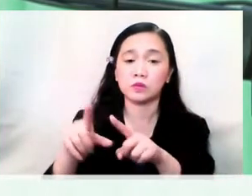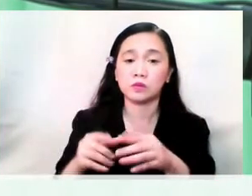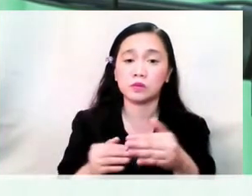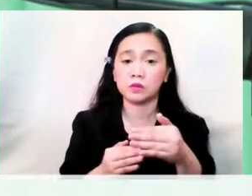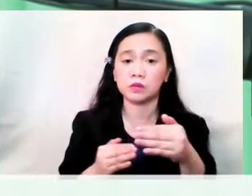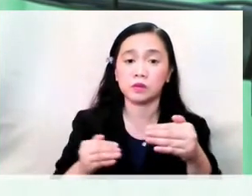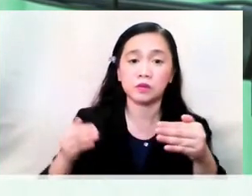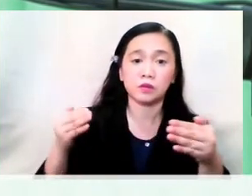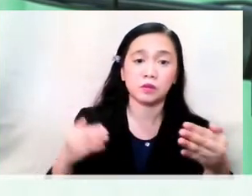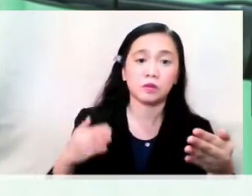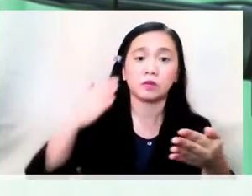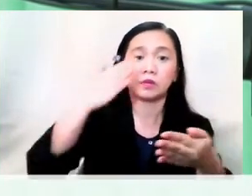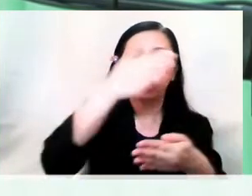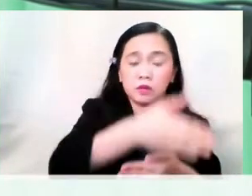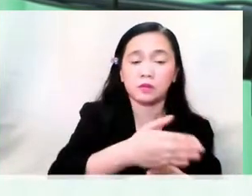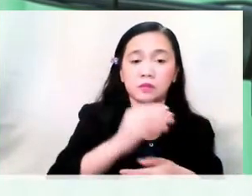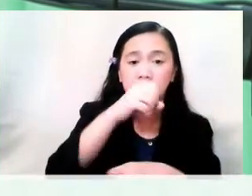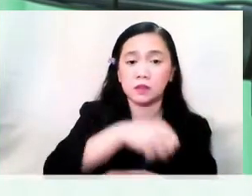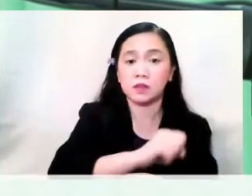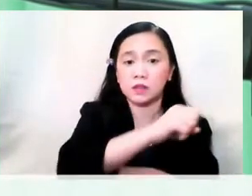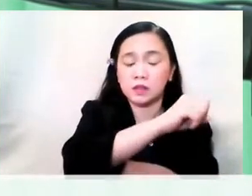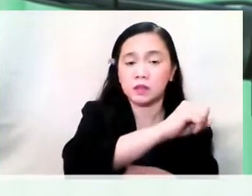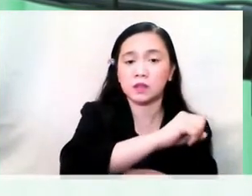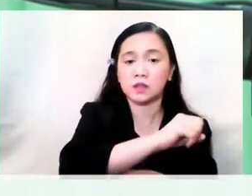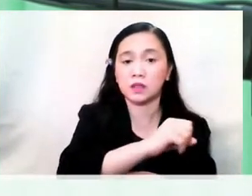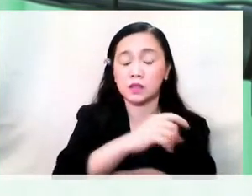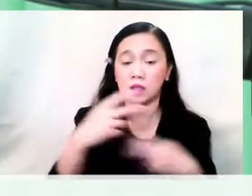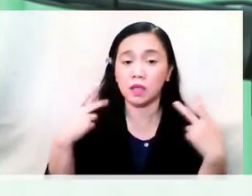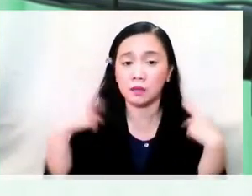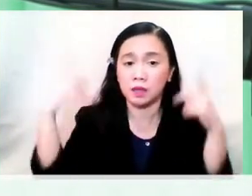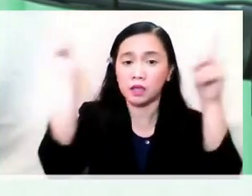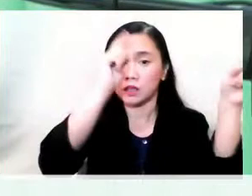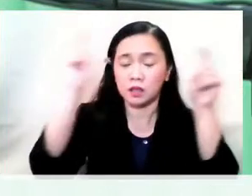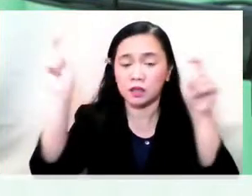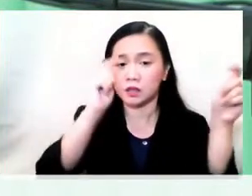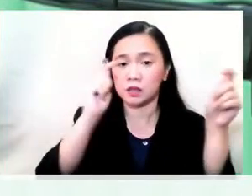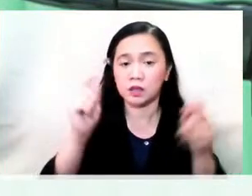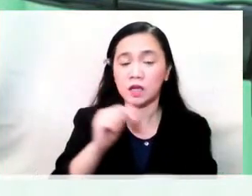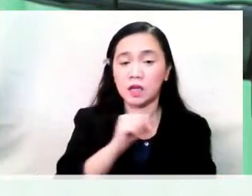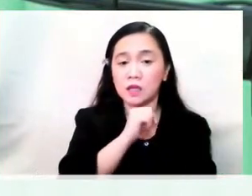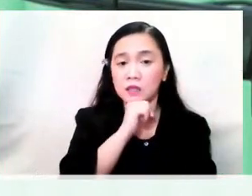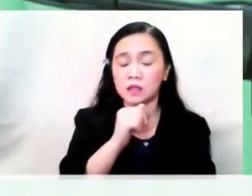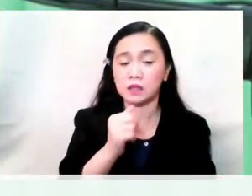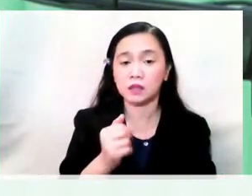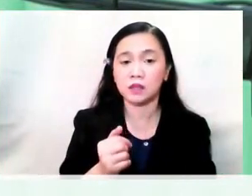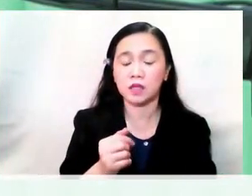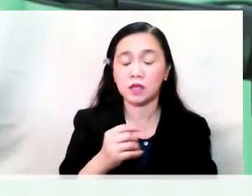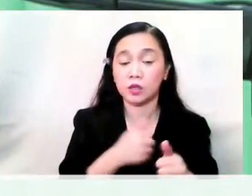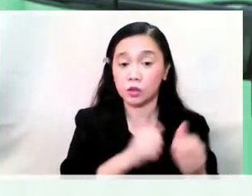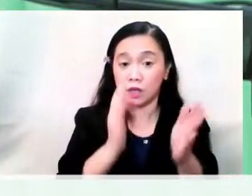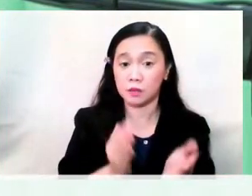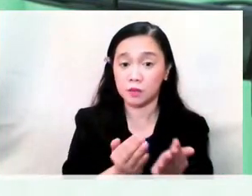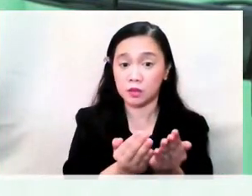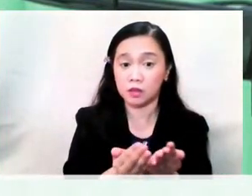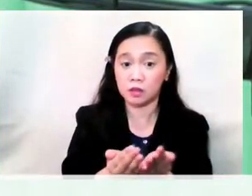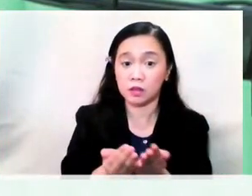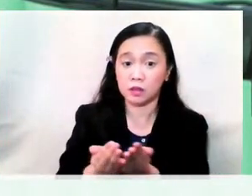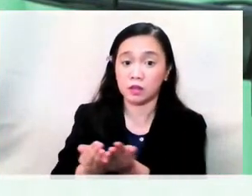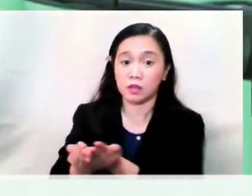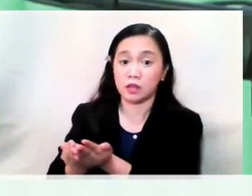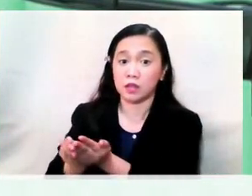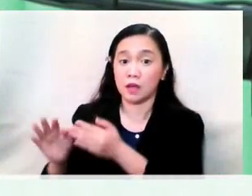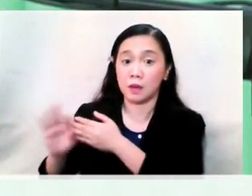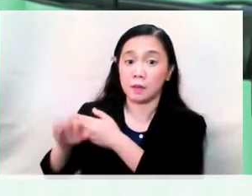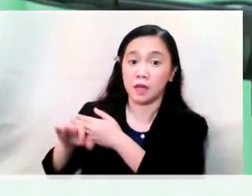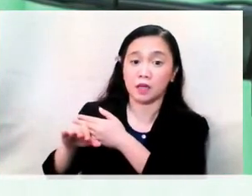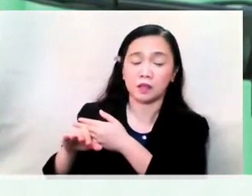bagyo, hindi umatras at bumalik ang mga alagad sa pampang na kanilang pinanggalingan.